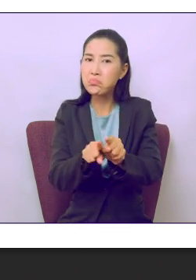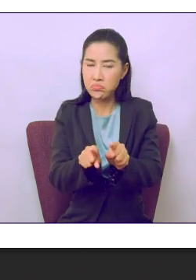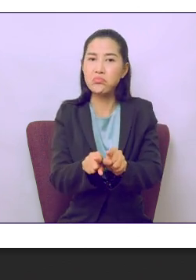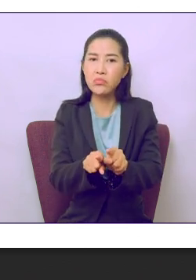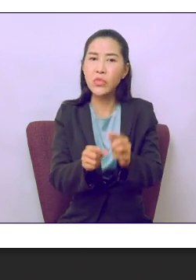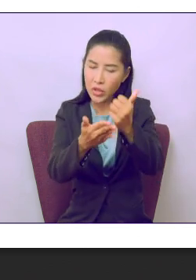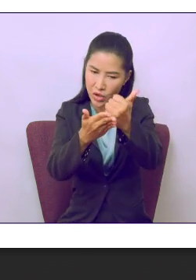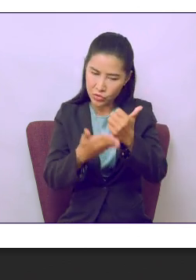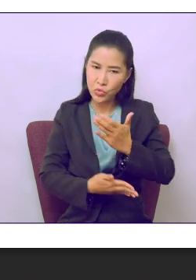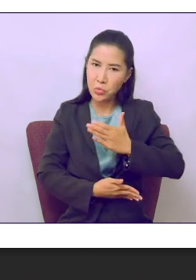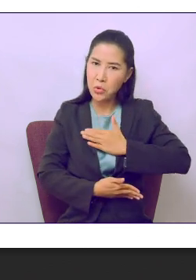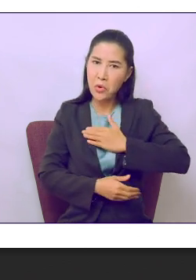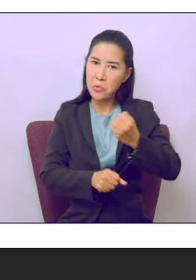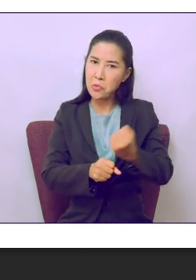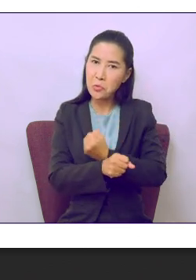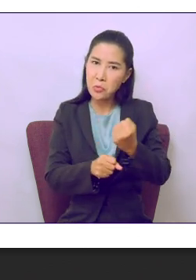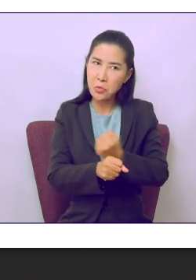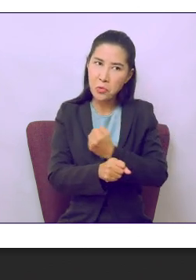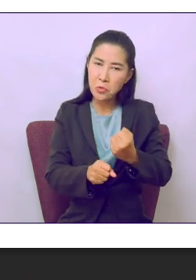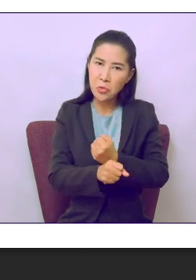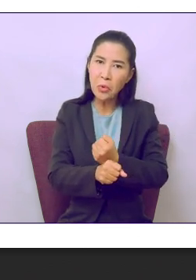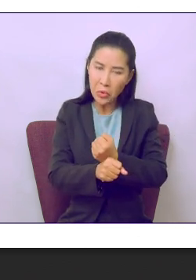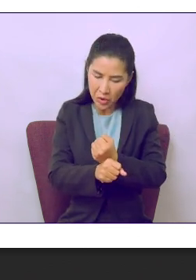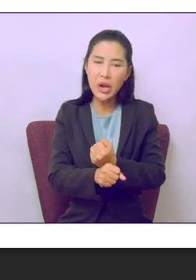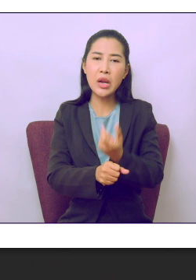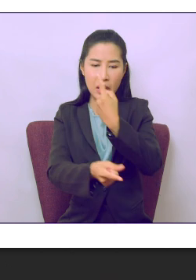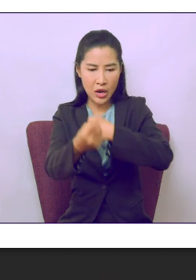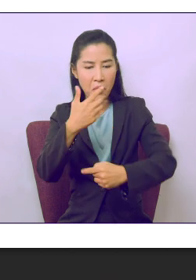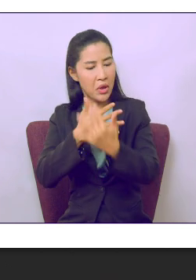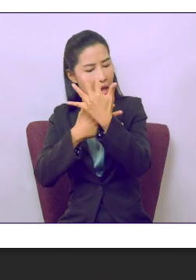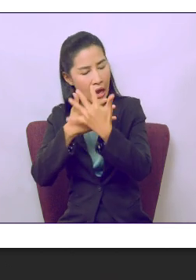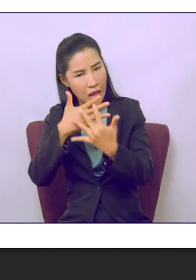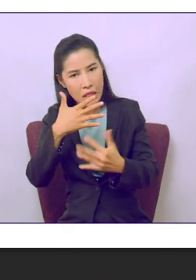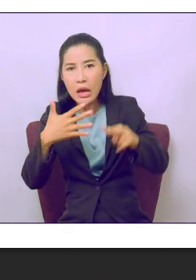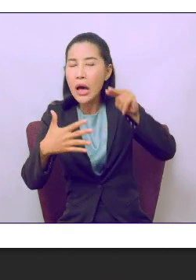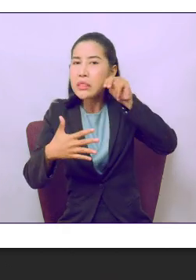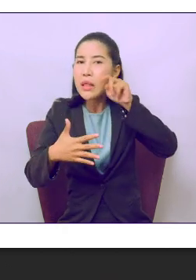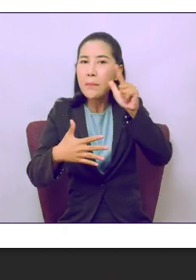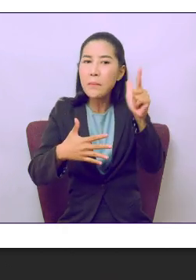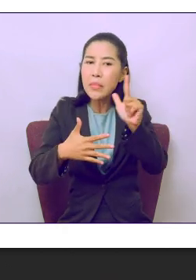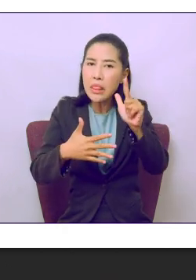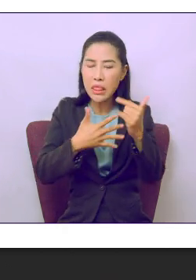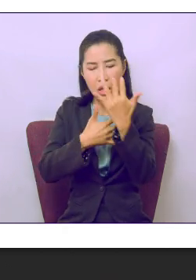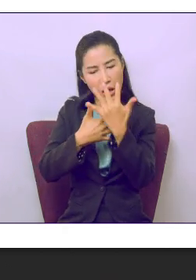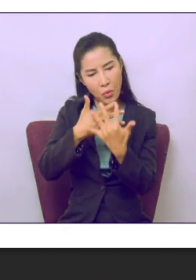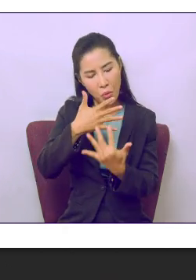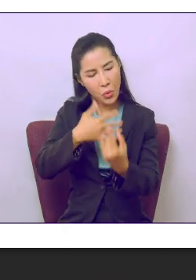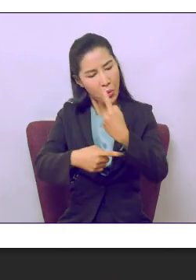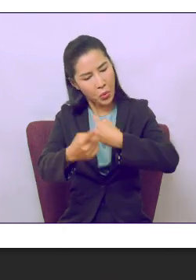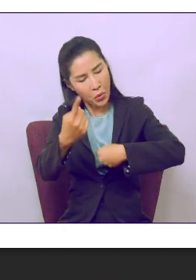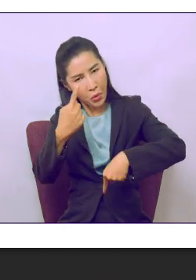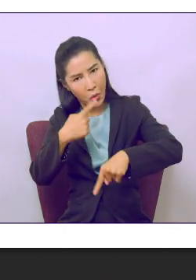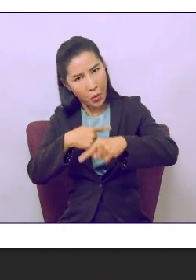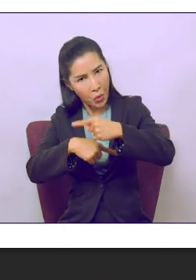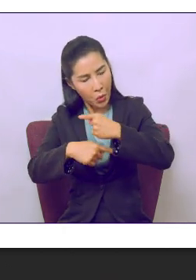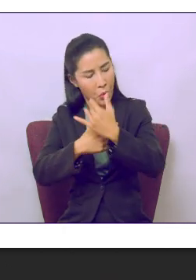อนี้จะช่วยเราเยอะมากนะครับในการเค้าเรียกอะไรนะไหลเวียนทั้งเลือดและน้ำเหลืองของเรานะครับเรา 2ท่านี้ทำได้